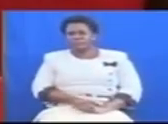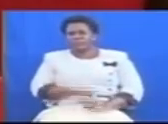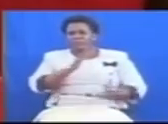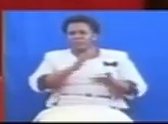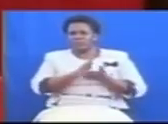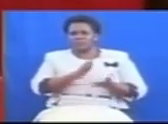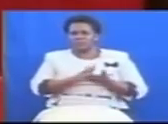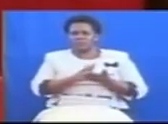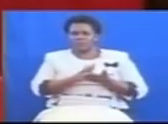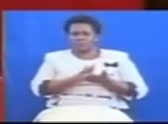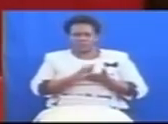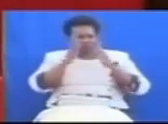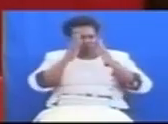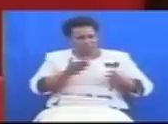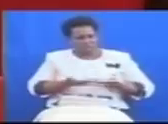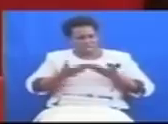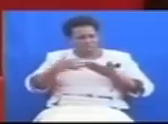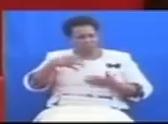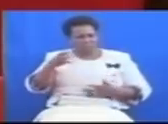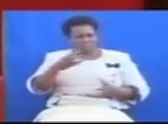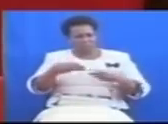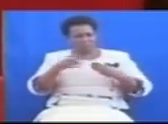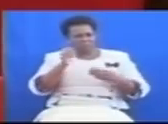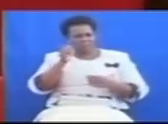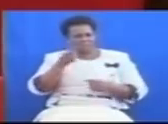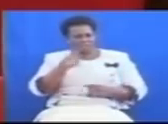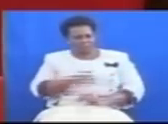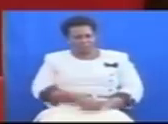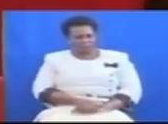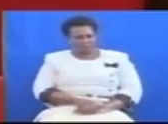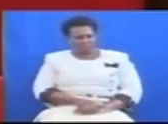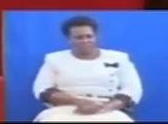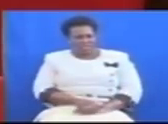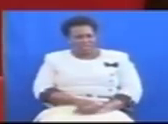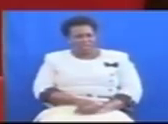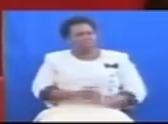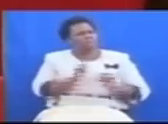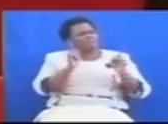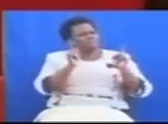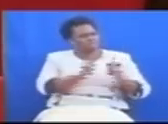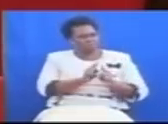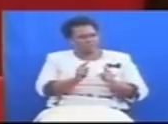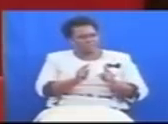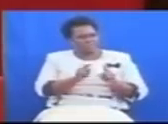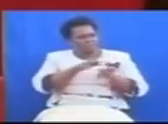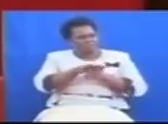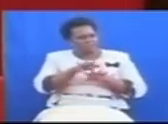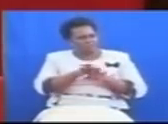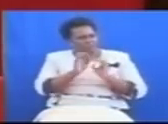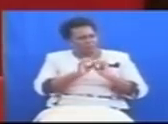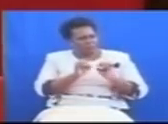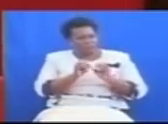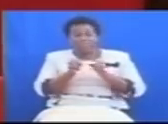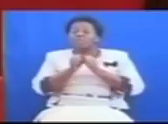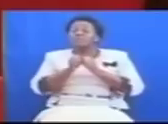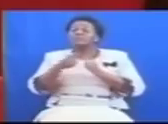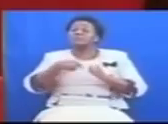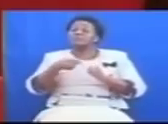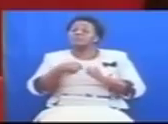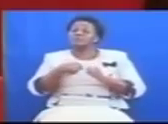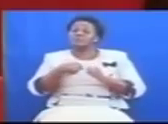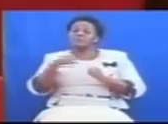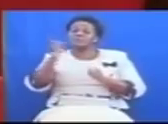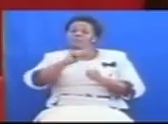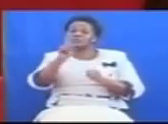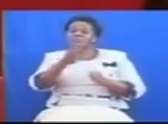ambayo yalikuwa ni madogo ili hakutoa ufafanuzi, lakini nitakuwa na maswala mawili madogo ya